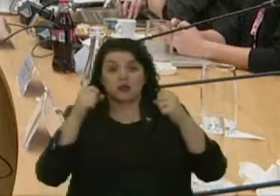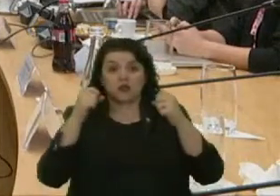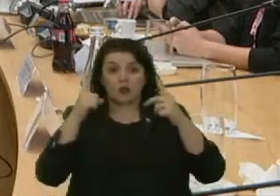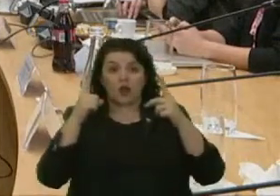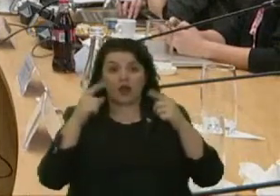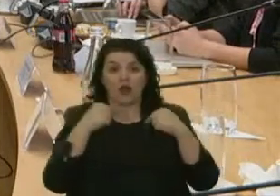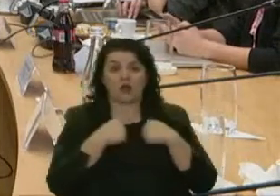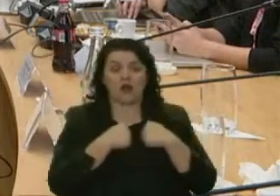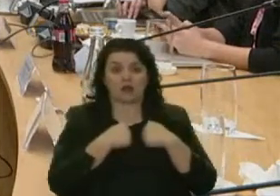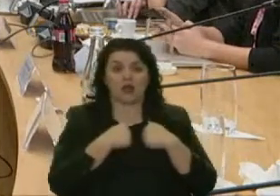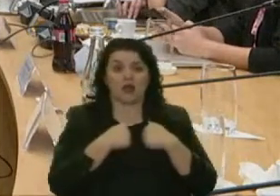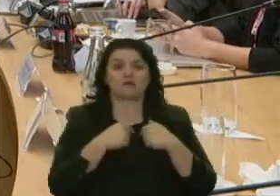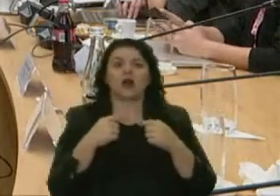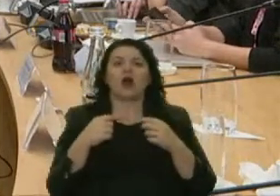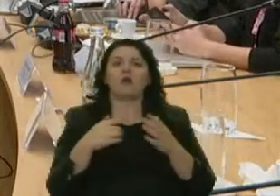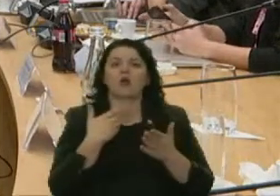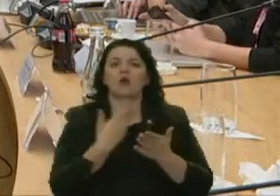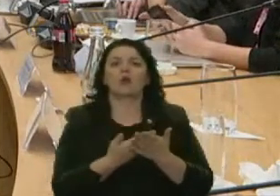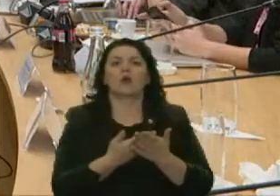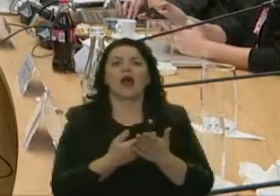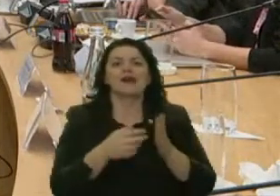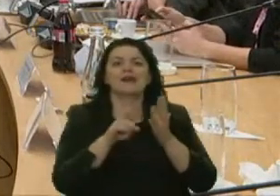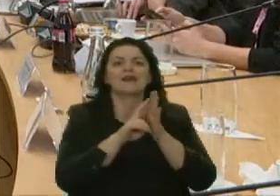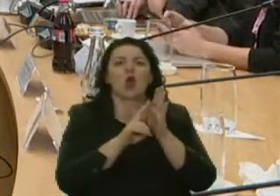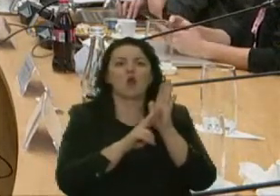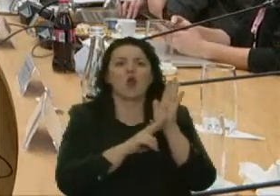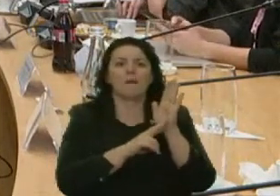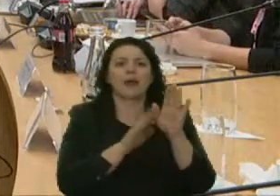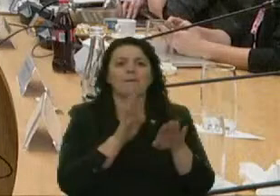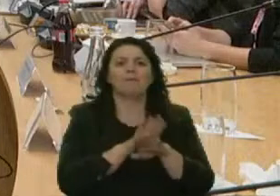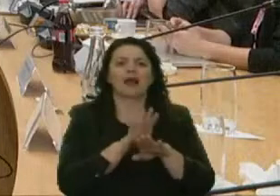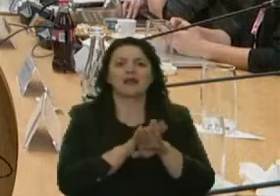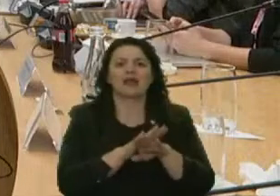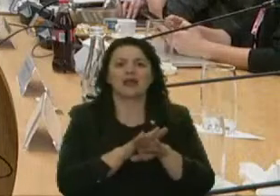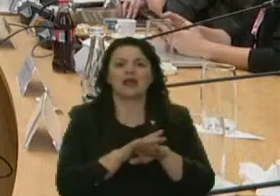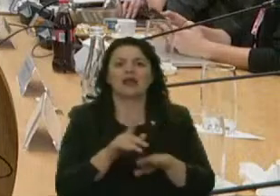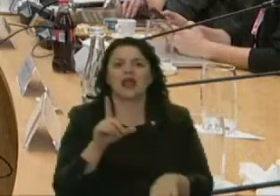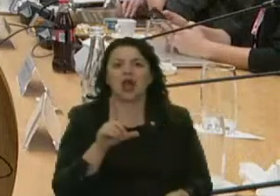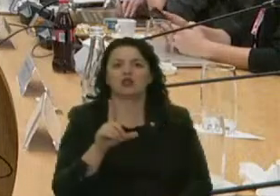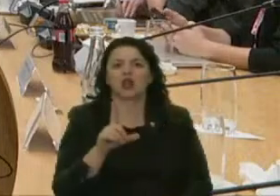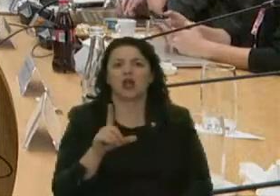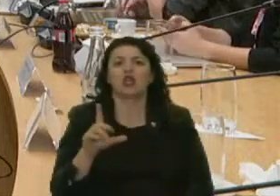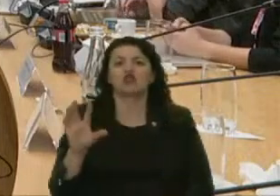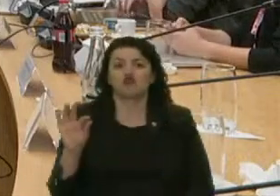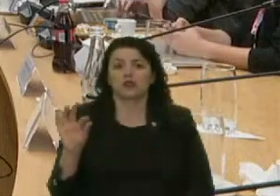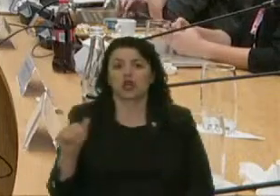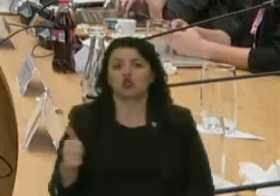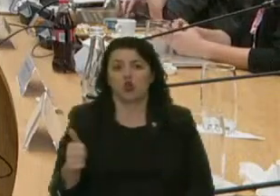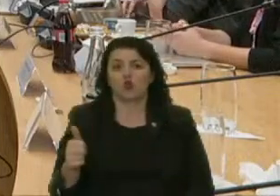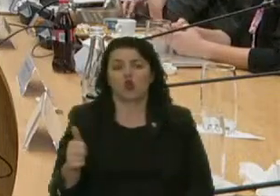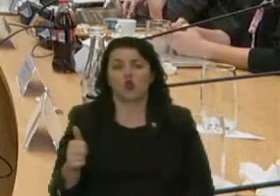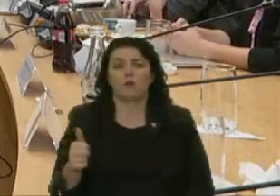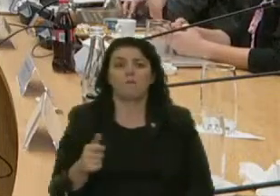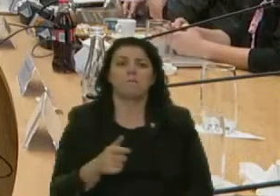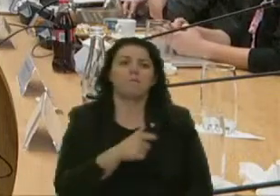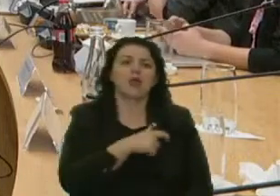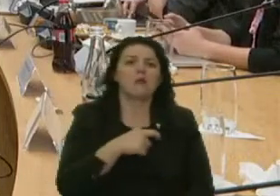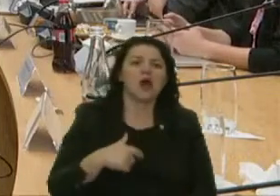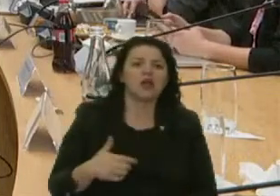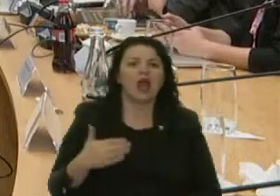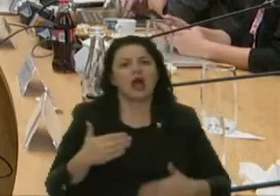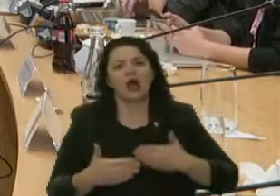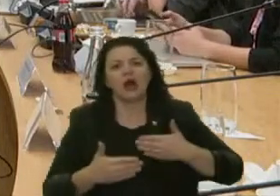noastră Când în sfârșit a fost depusă o propunere de regulament bazat pe legea dedicată ug 51 primăria pare să te